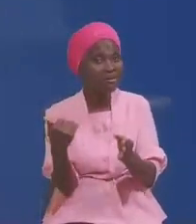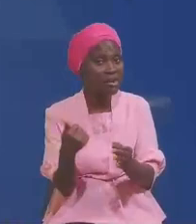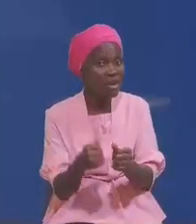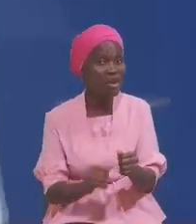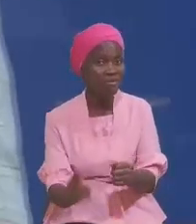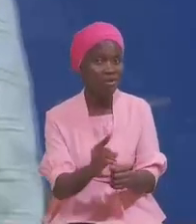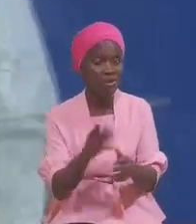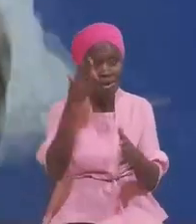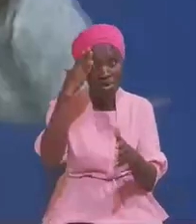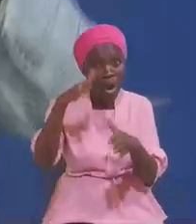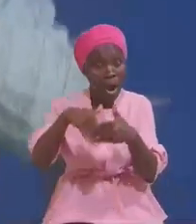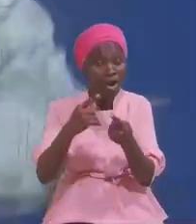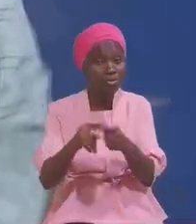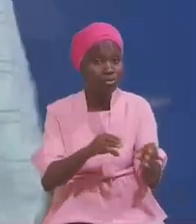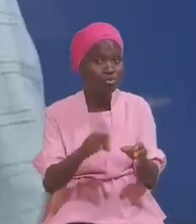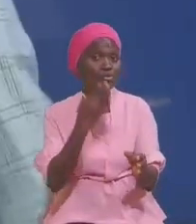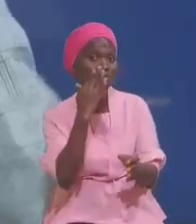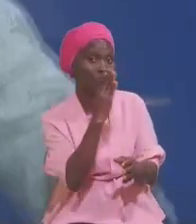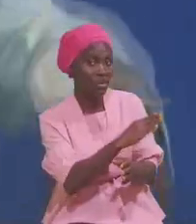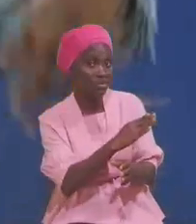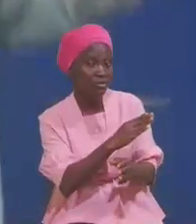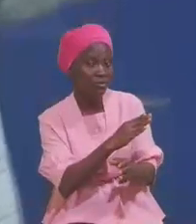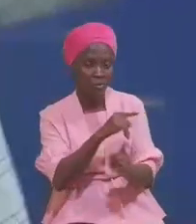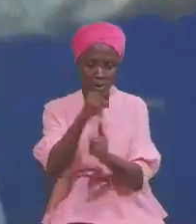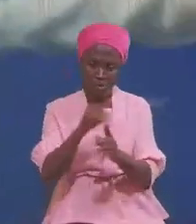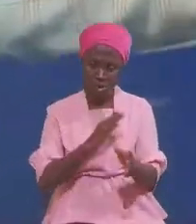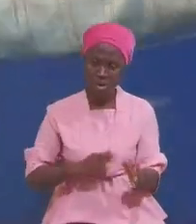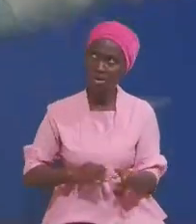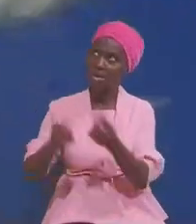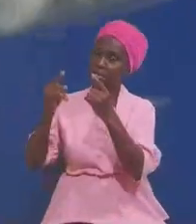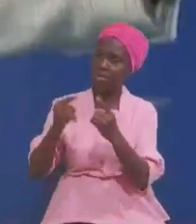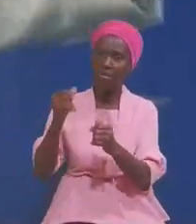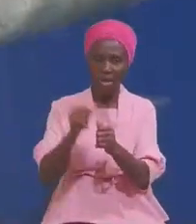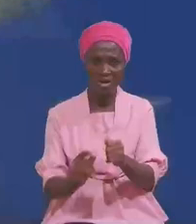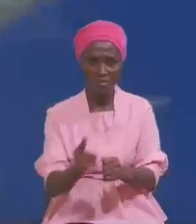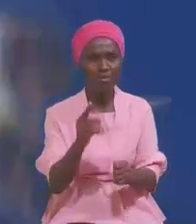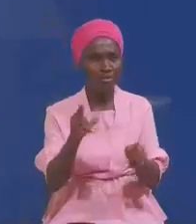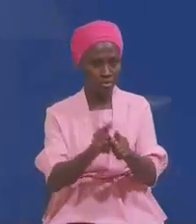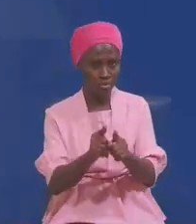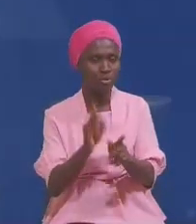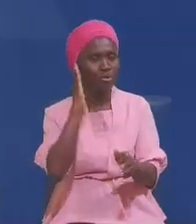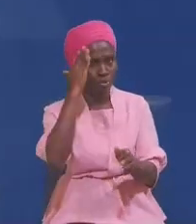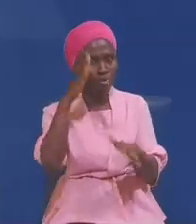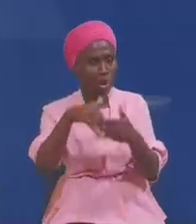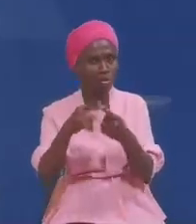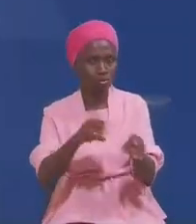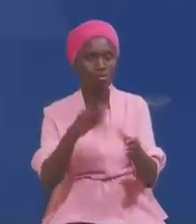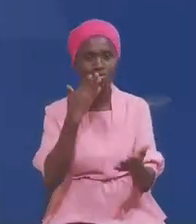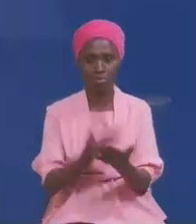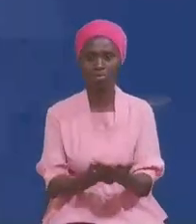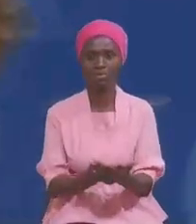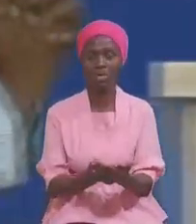mal, lorsque Christ est venu, tout le monde aussi doit savoir comment faire du bien. Si tout le